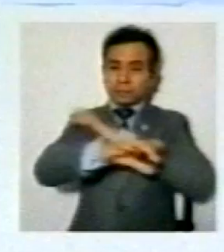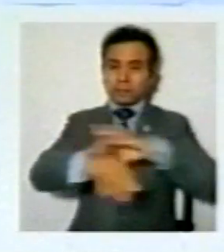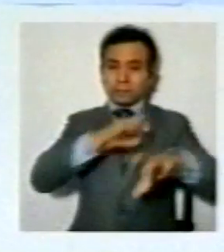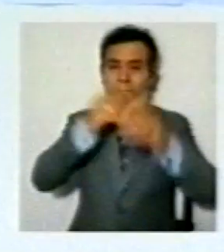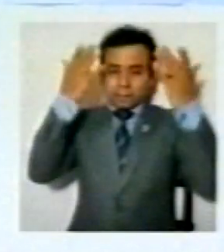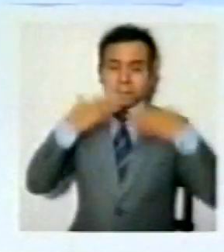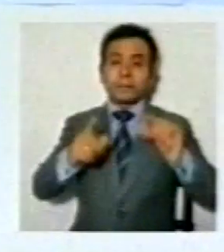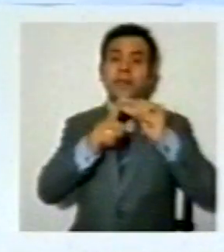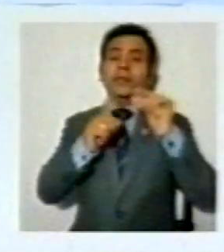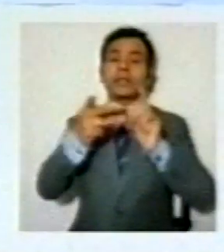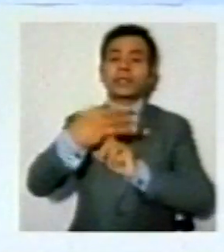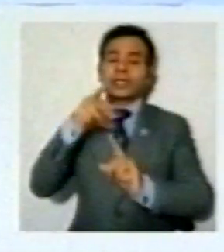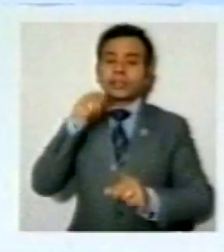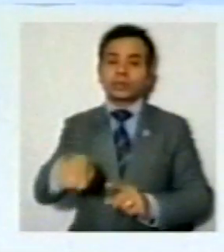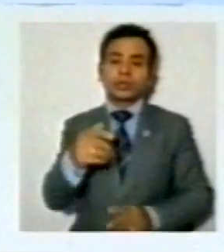40,503 জন।